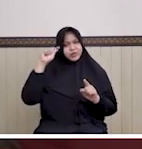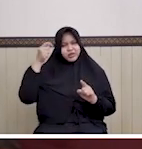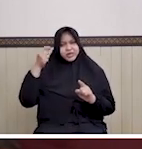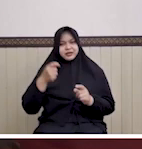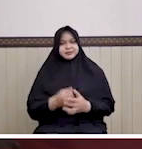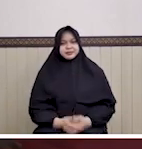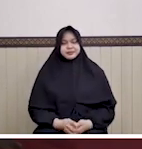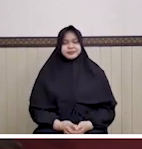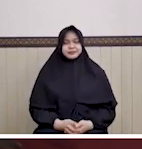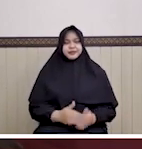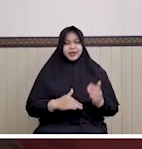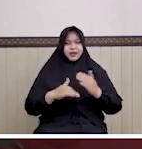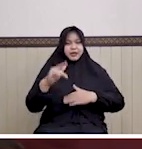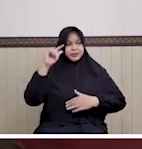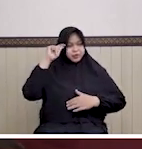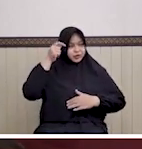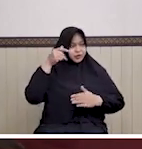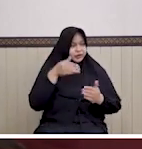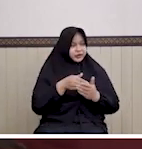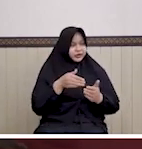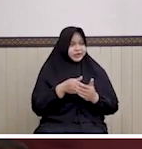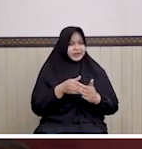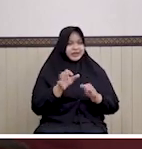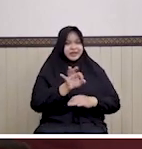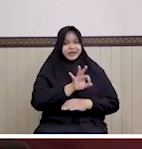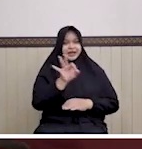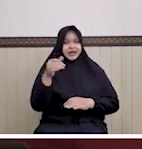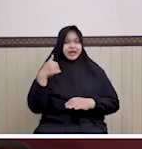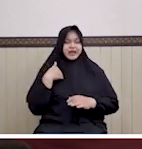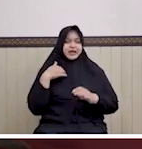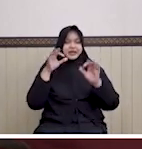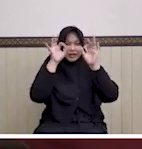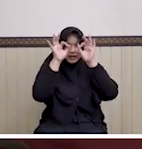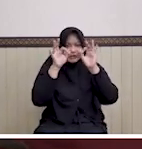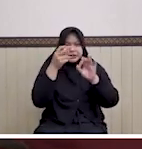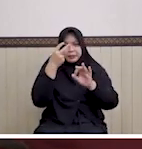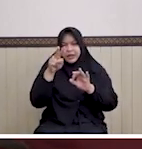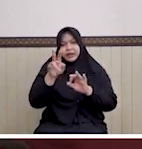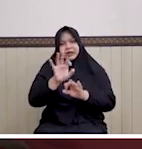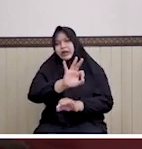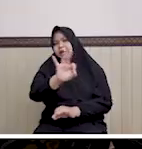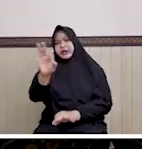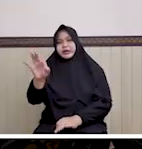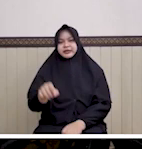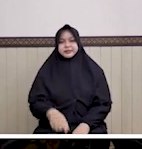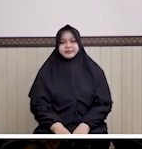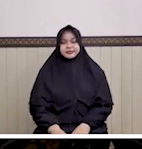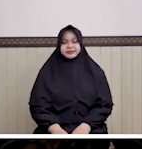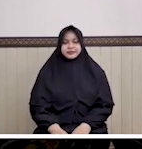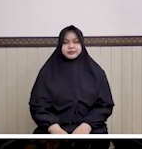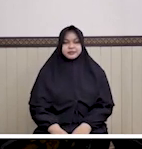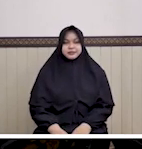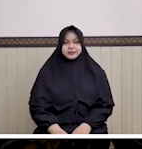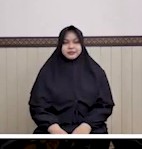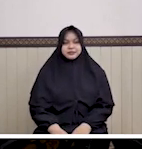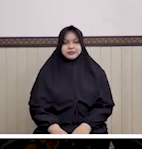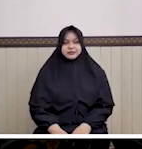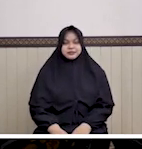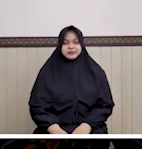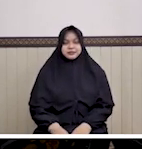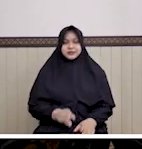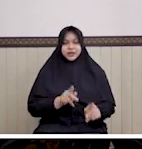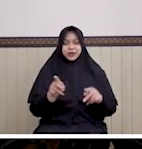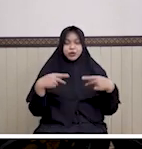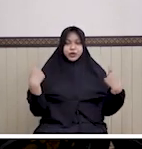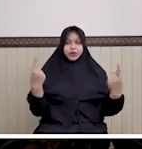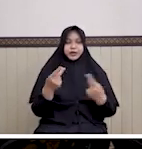susah Hai Lebih susah lagi tidak ada saksi yang melihat sama sekali kita pada